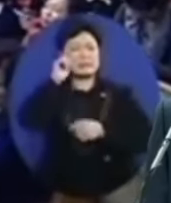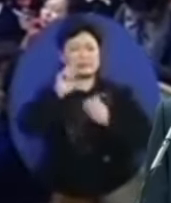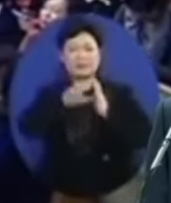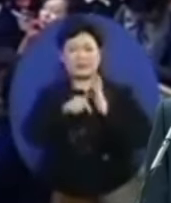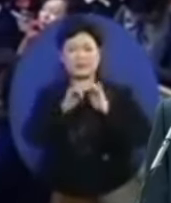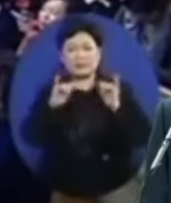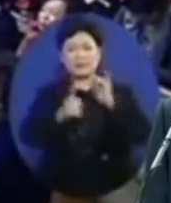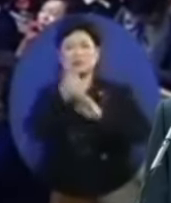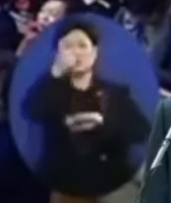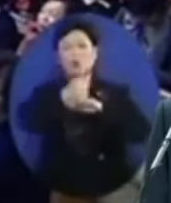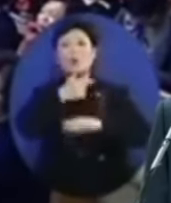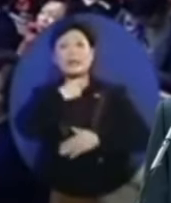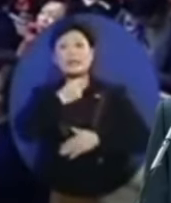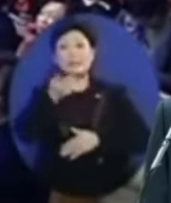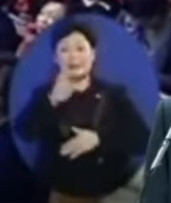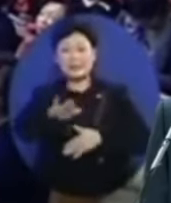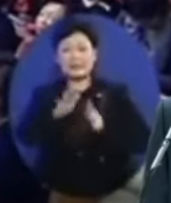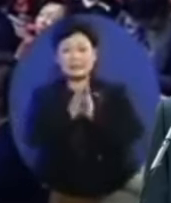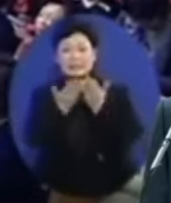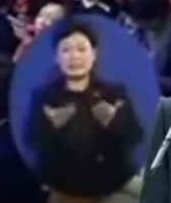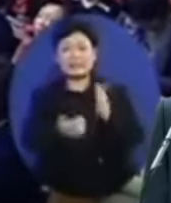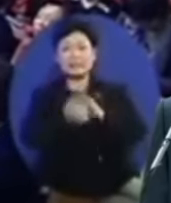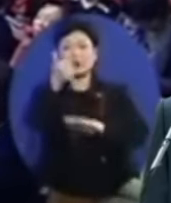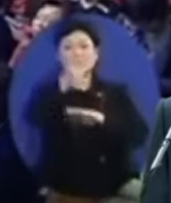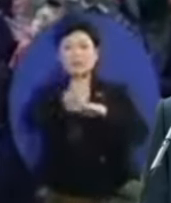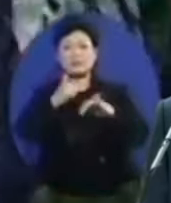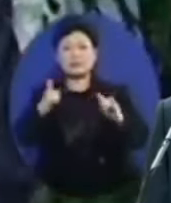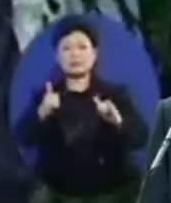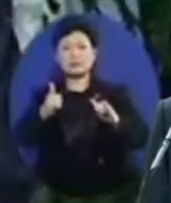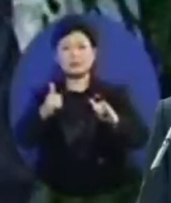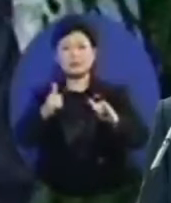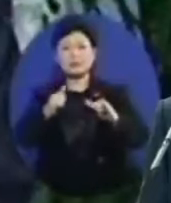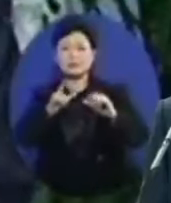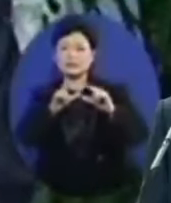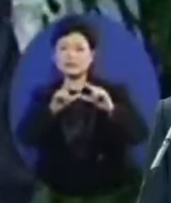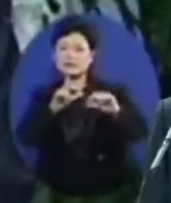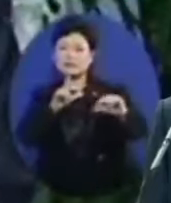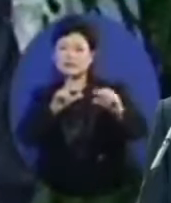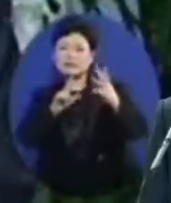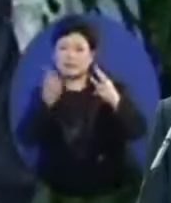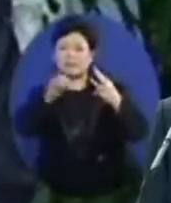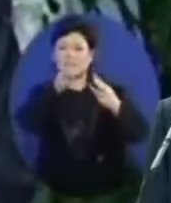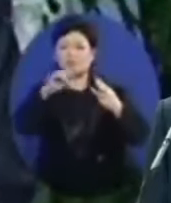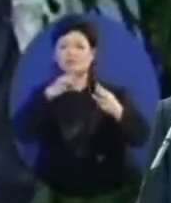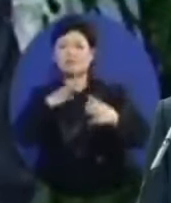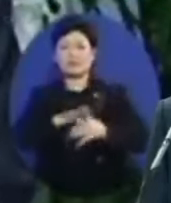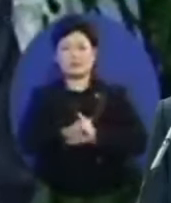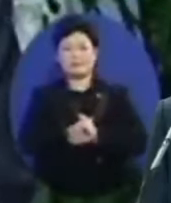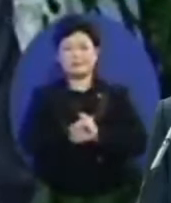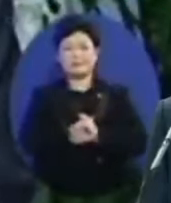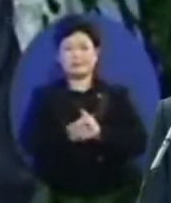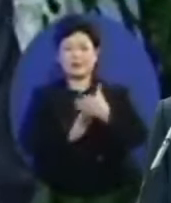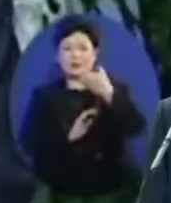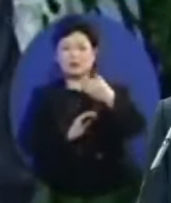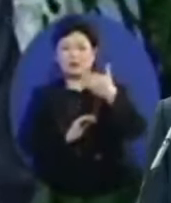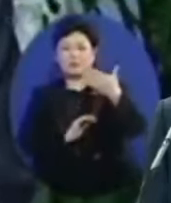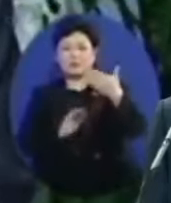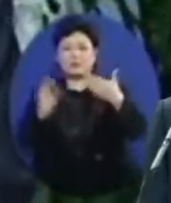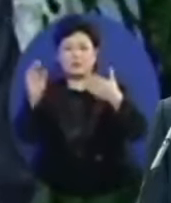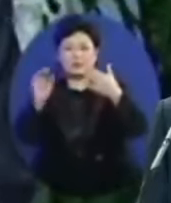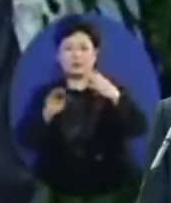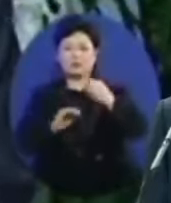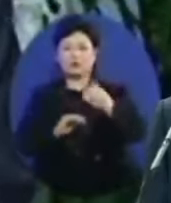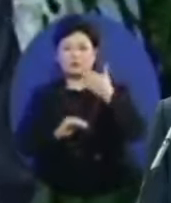사람들은 성공을 원하지만 실제로 성공하는 사람은 전체 인구의 3%에 불과합니다. 97%의